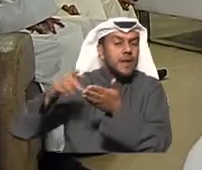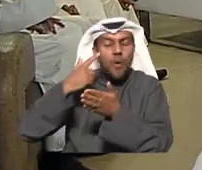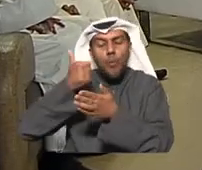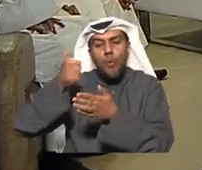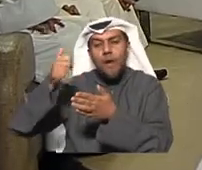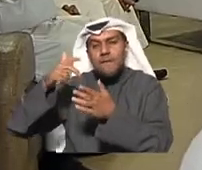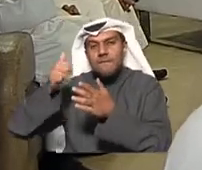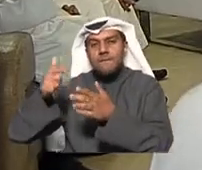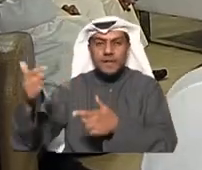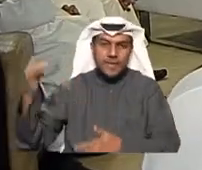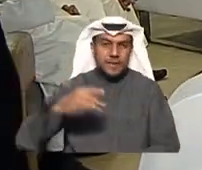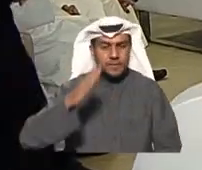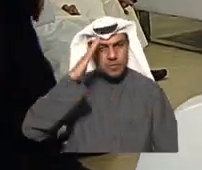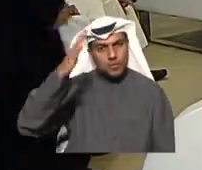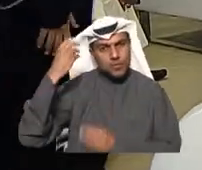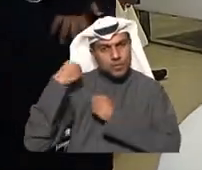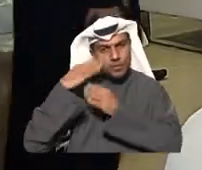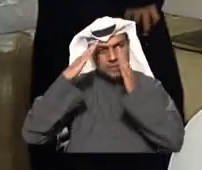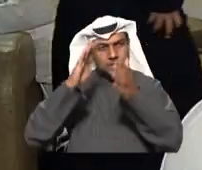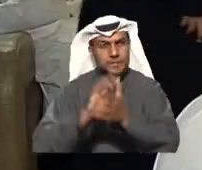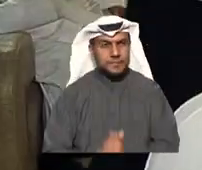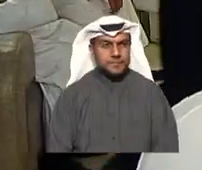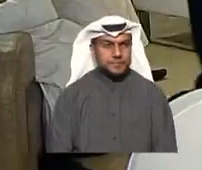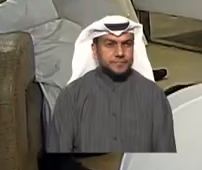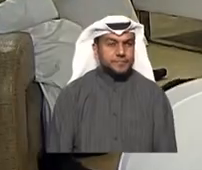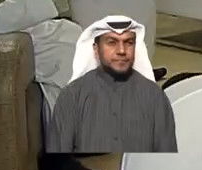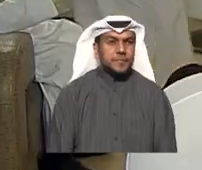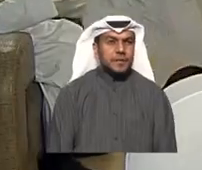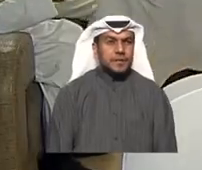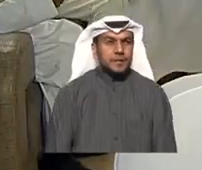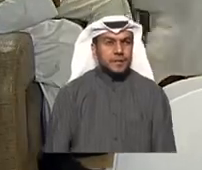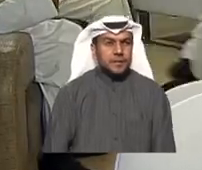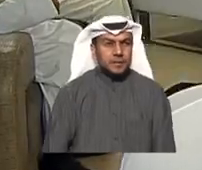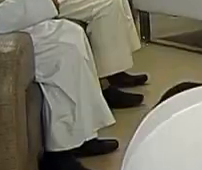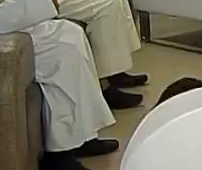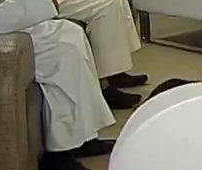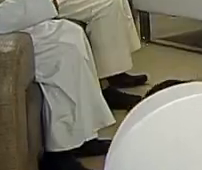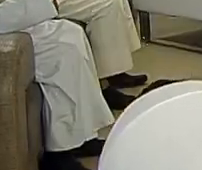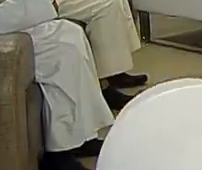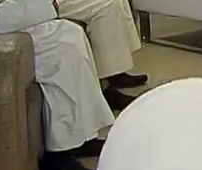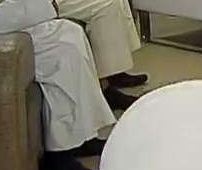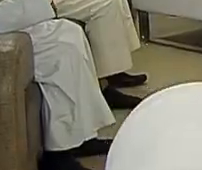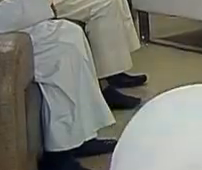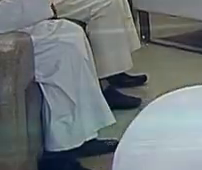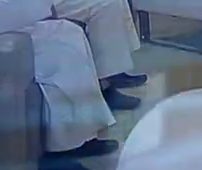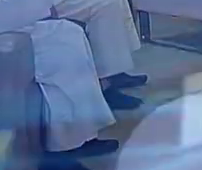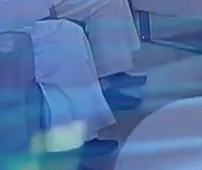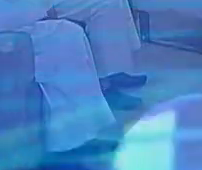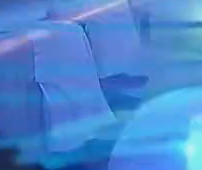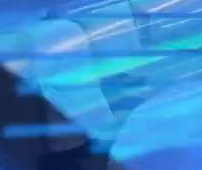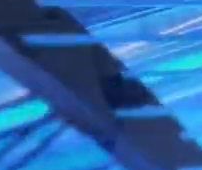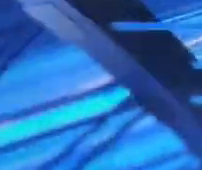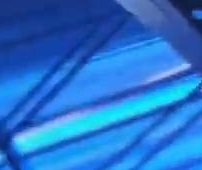شكرا لكم جميعا. شكرا.